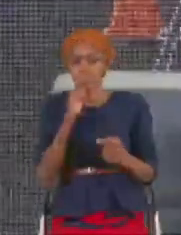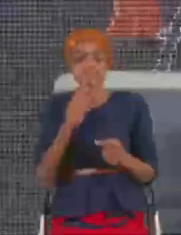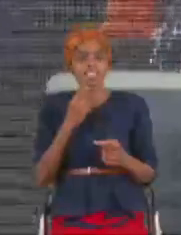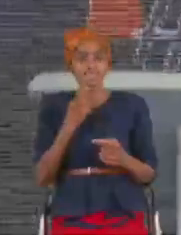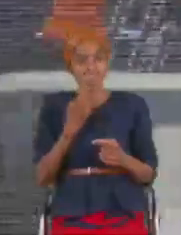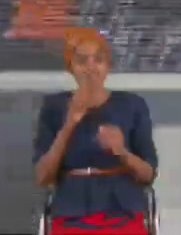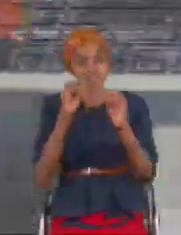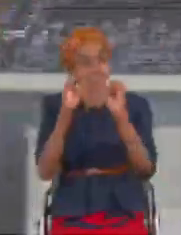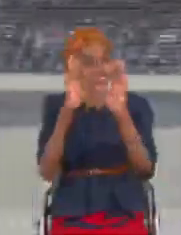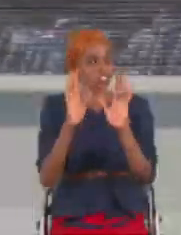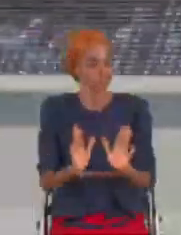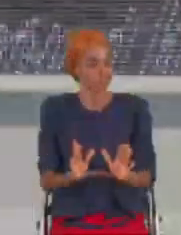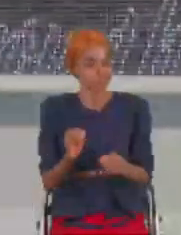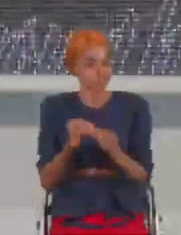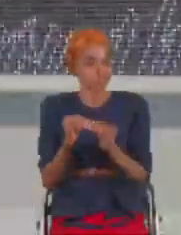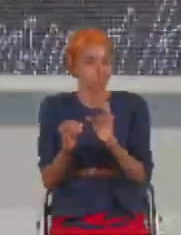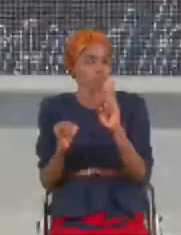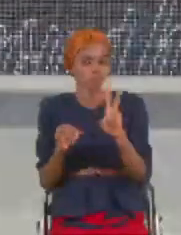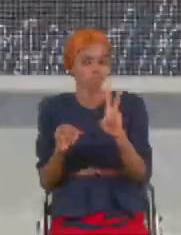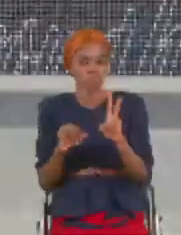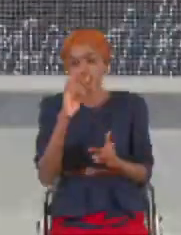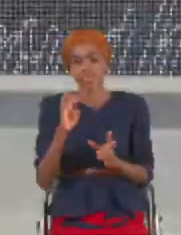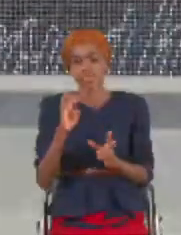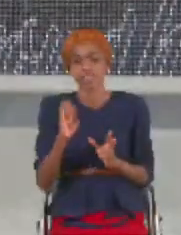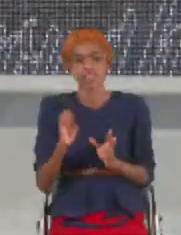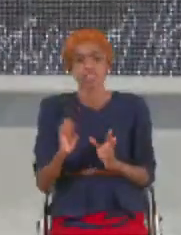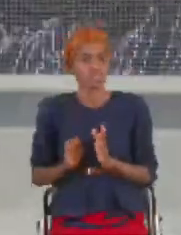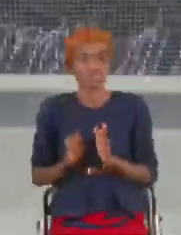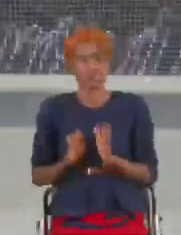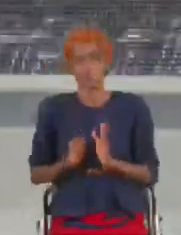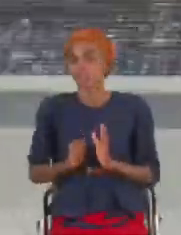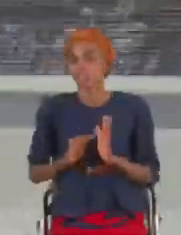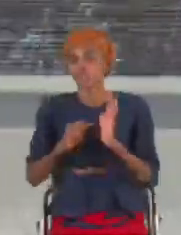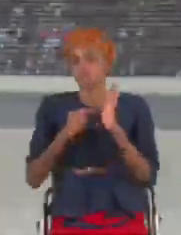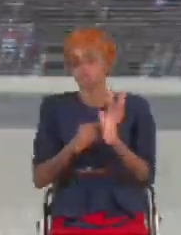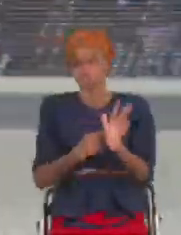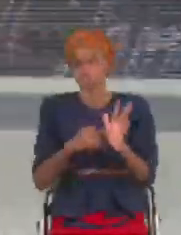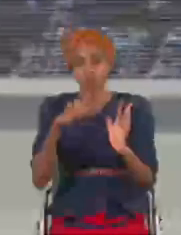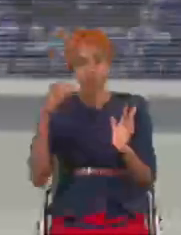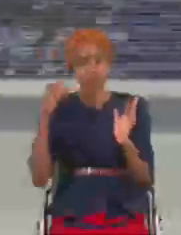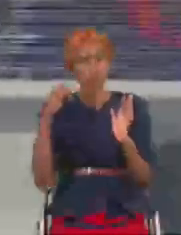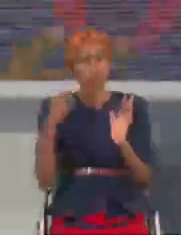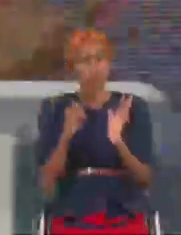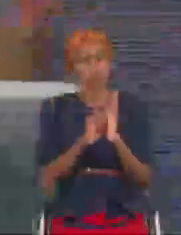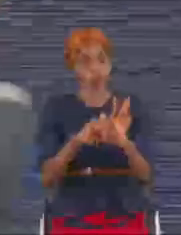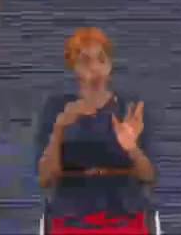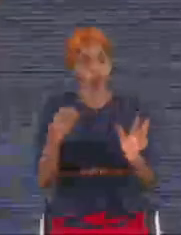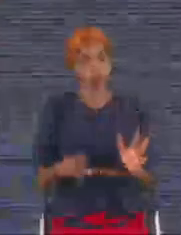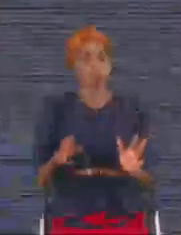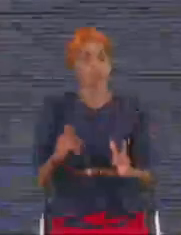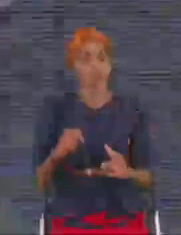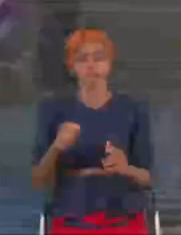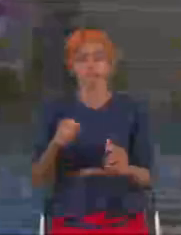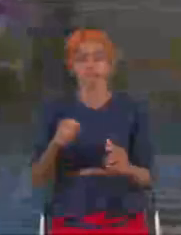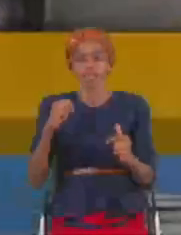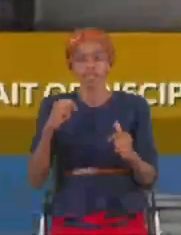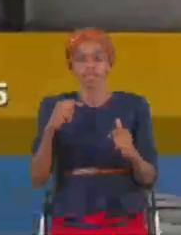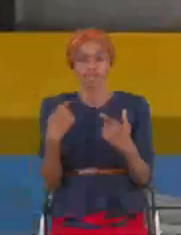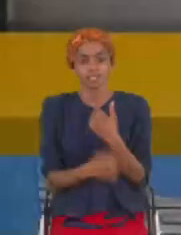agi comme des enseignants diligent c'est le port et ensuite le portrait de soldats disciplinés